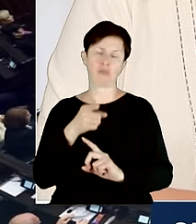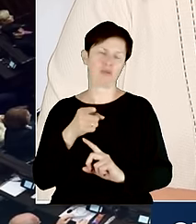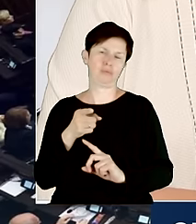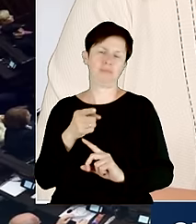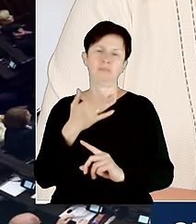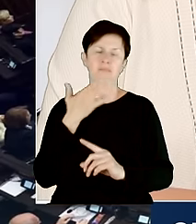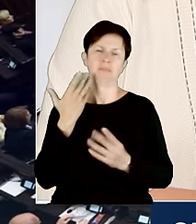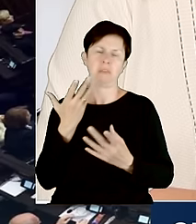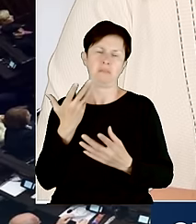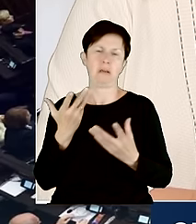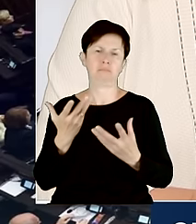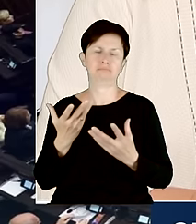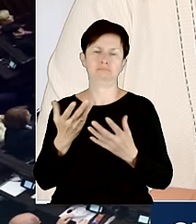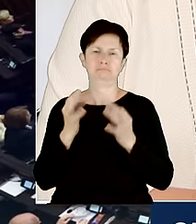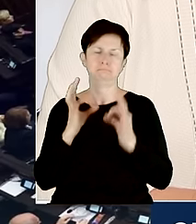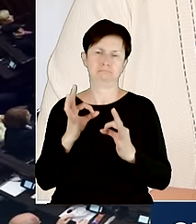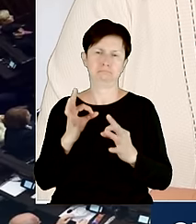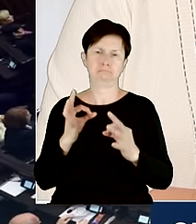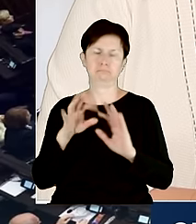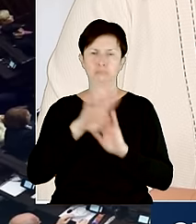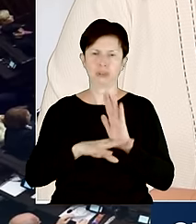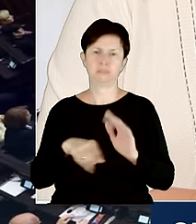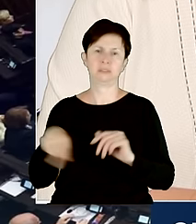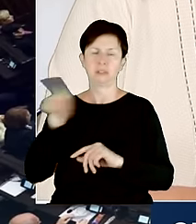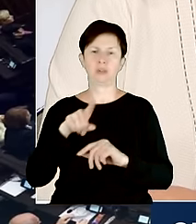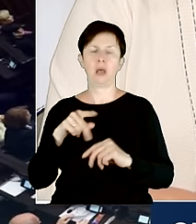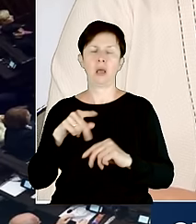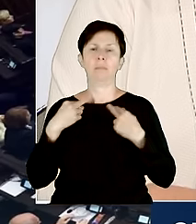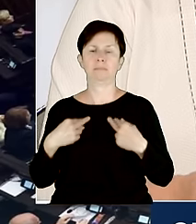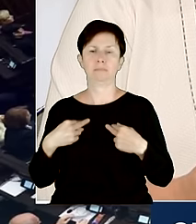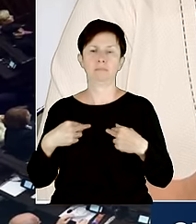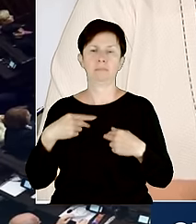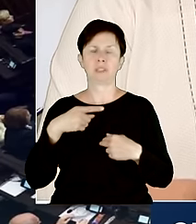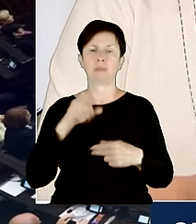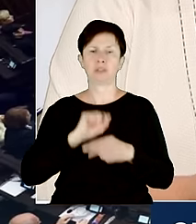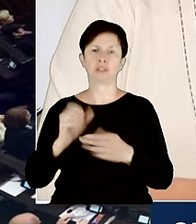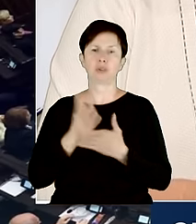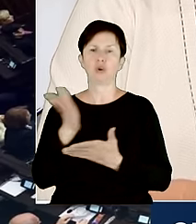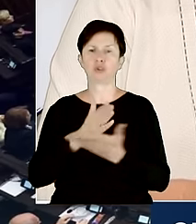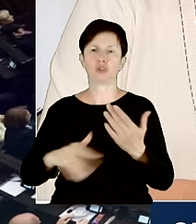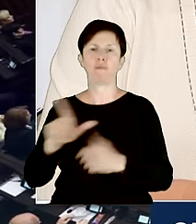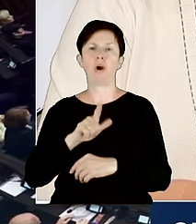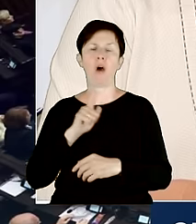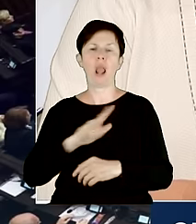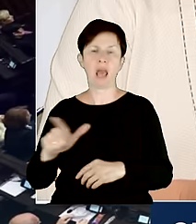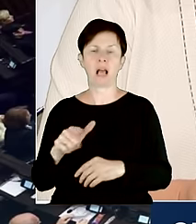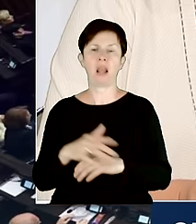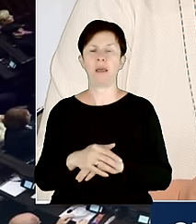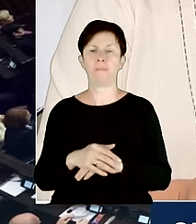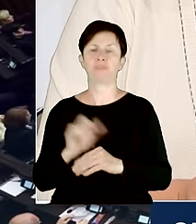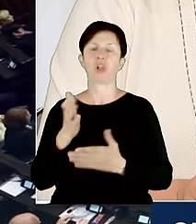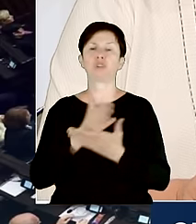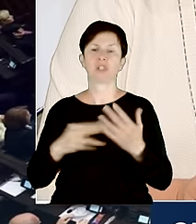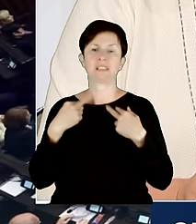niektórzy uważają, prawnicy, że ten Trybunał jest tak częściowo tylko legalny poprzez to, że są rzeczy sędziów, jest